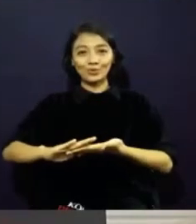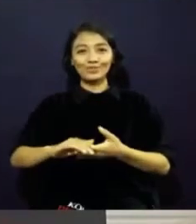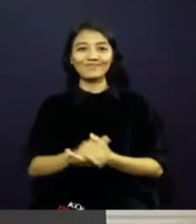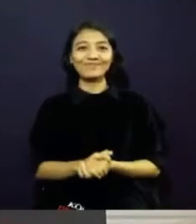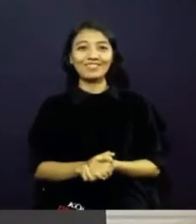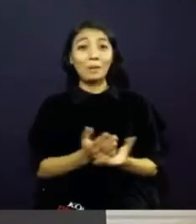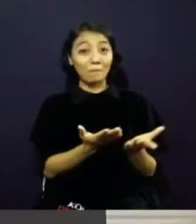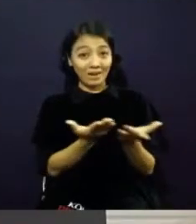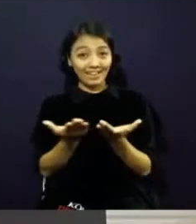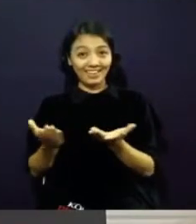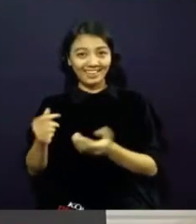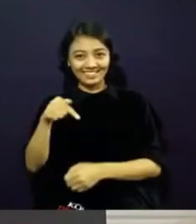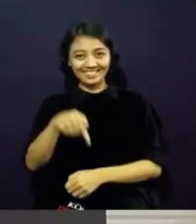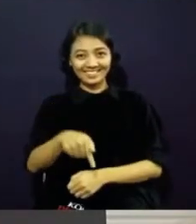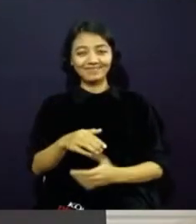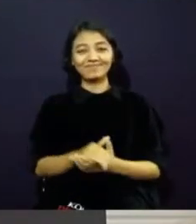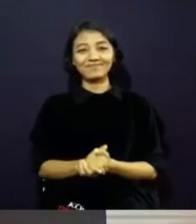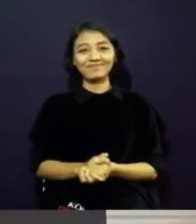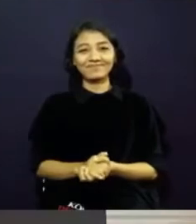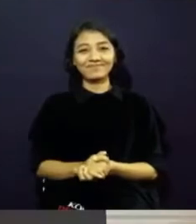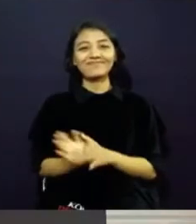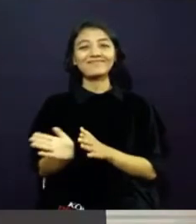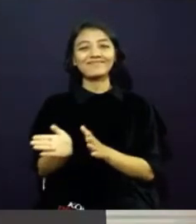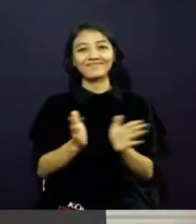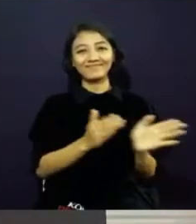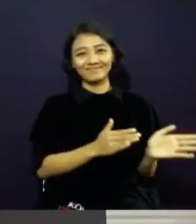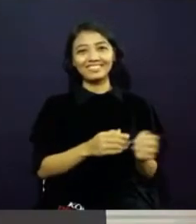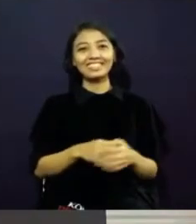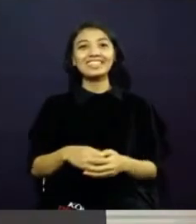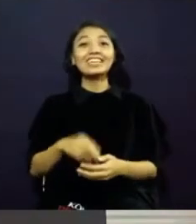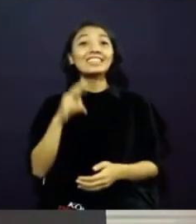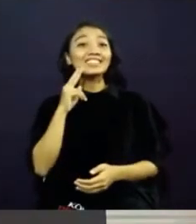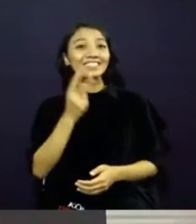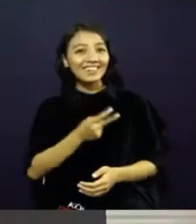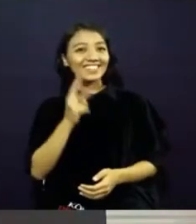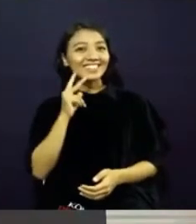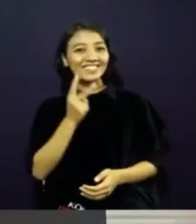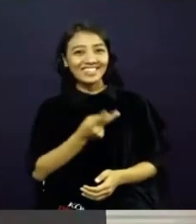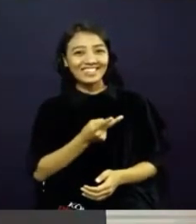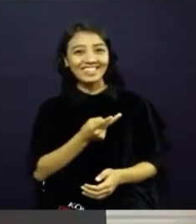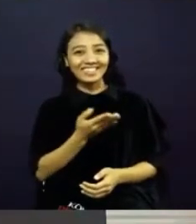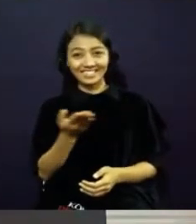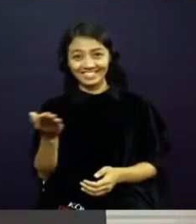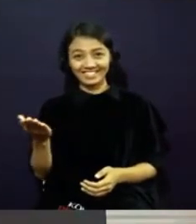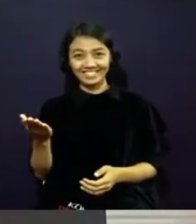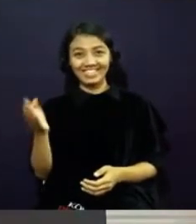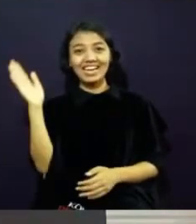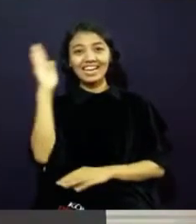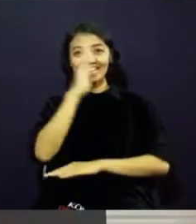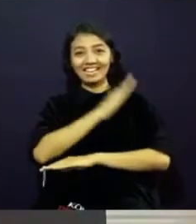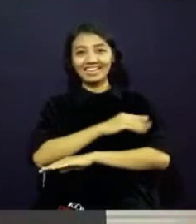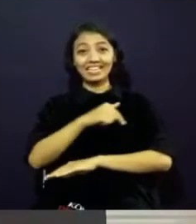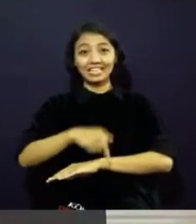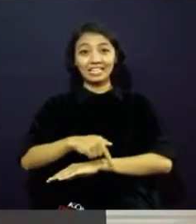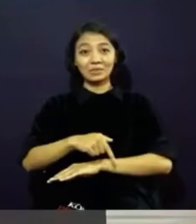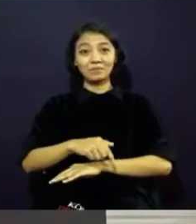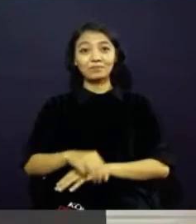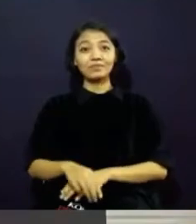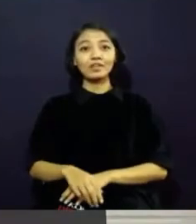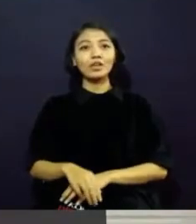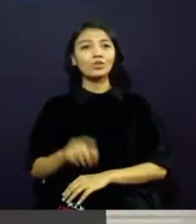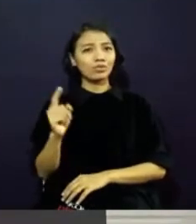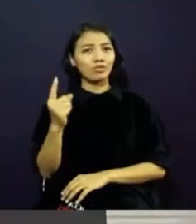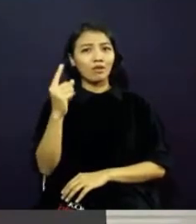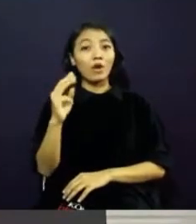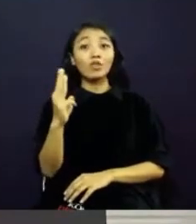ini Nah saudara dan saudari pada hari ini khususnya kepada tiga diakon